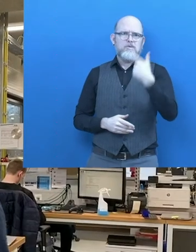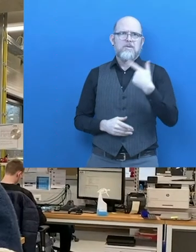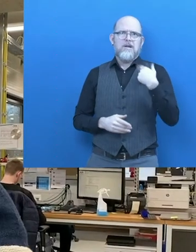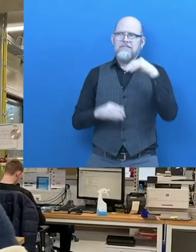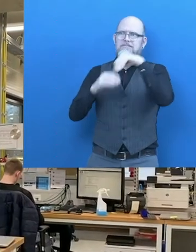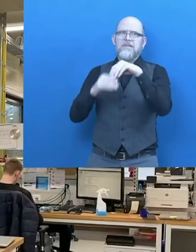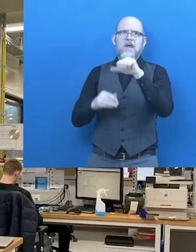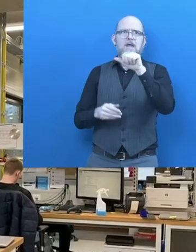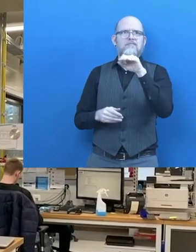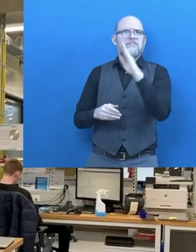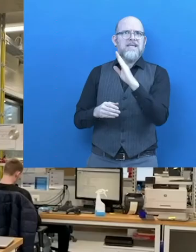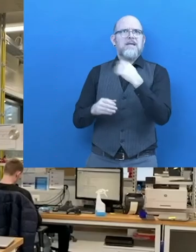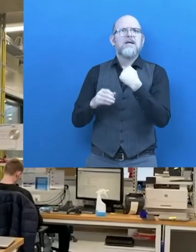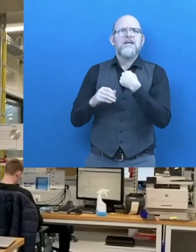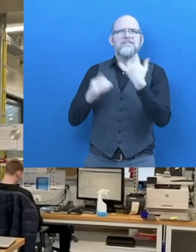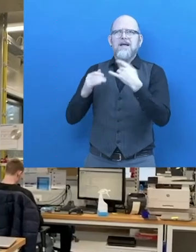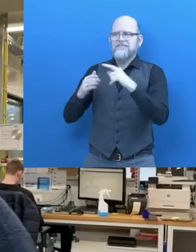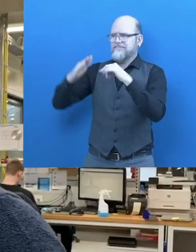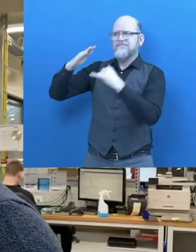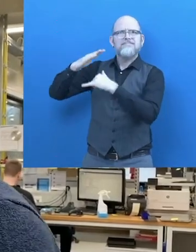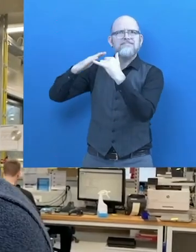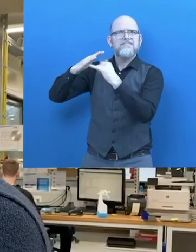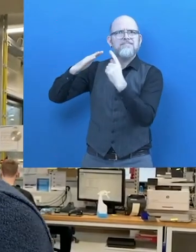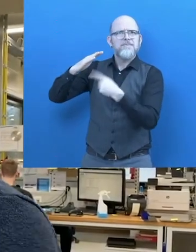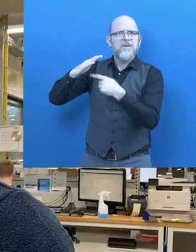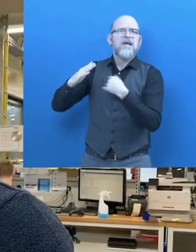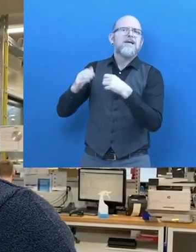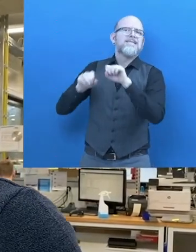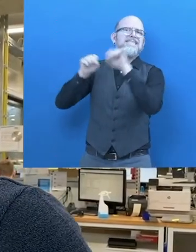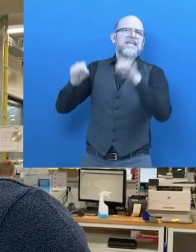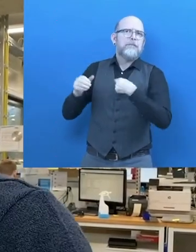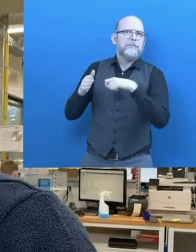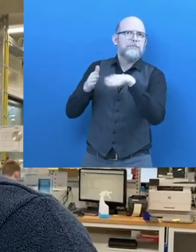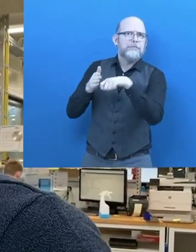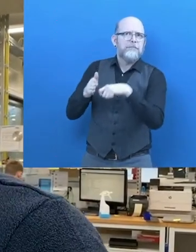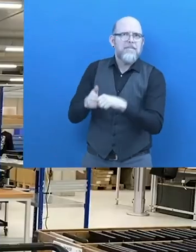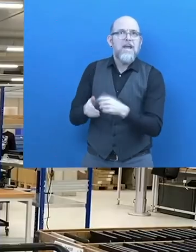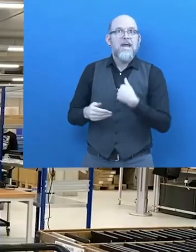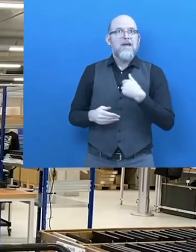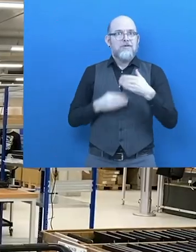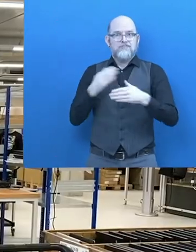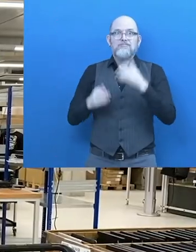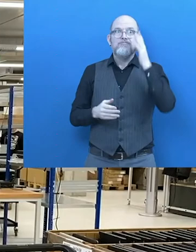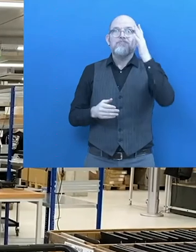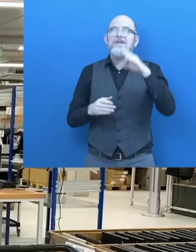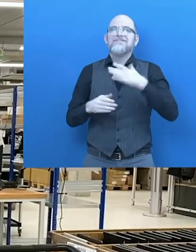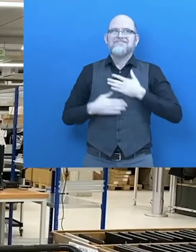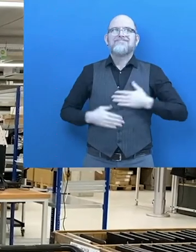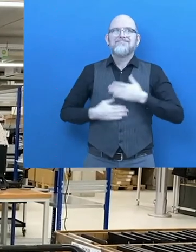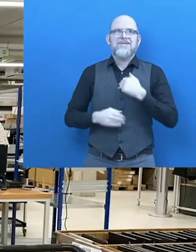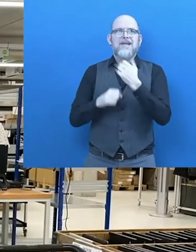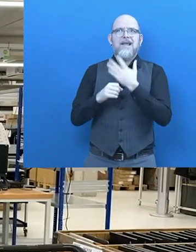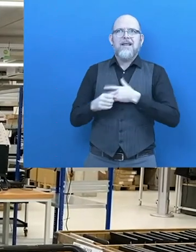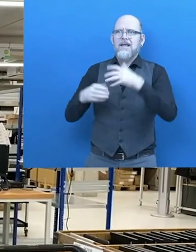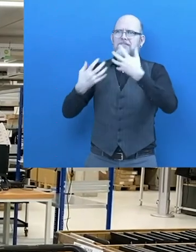Hallo, ich bin der Claudio. Ich arbeite hier bei der IFB schon seit 2 Jahren. Ich bin hier für das Installieren der Betriebssysteme zuständig. Warum ich hier gerne arbeite, ist wegen